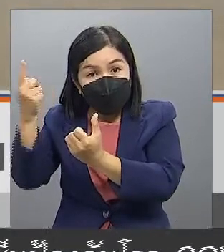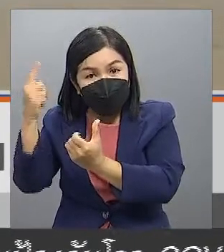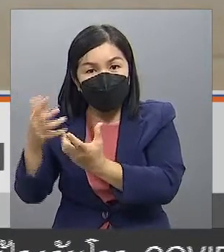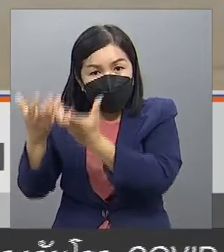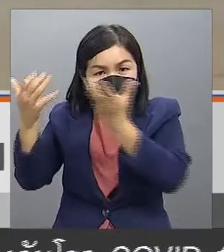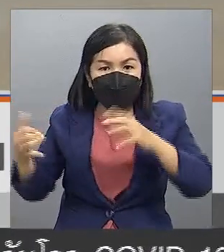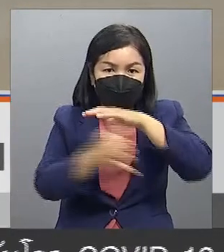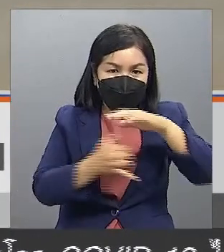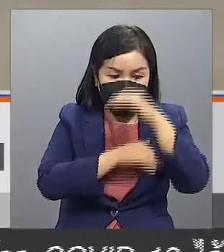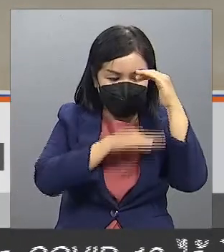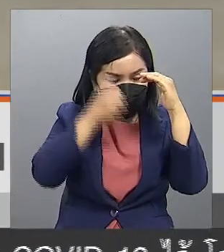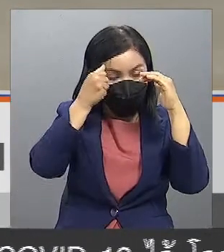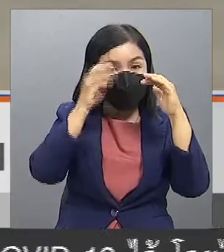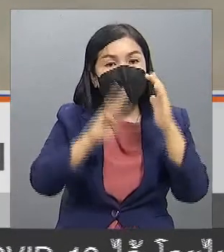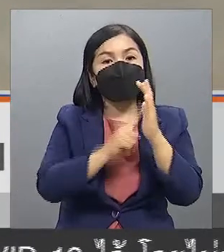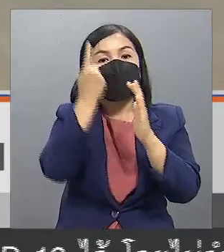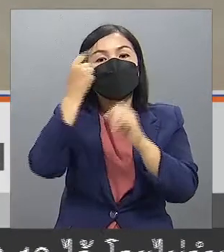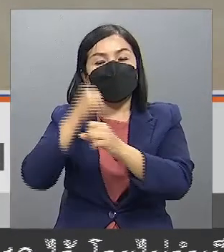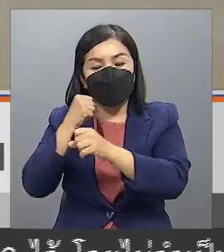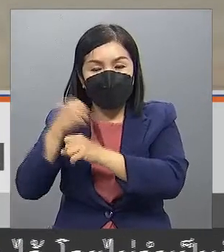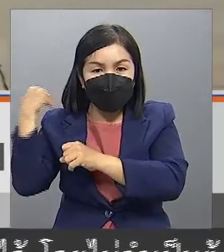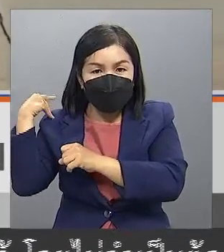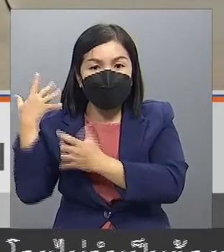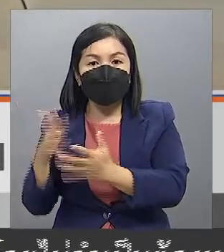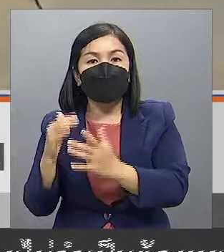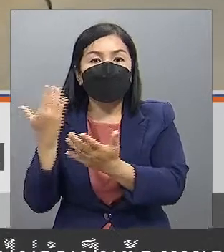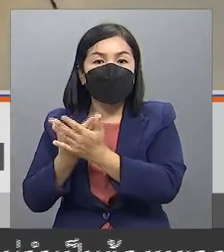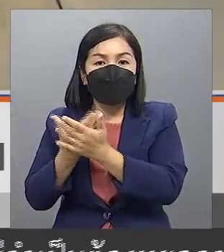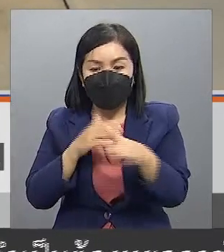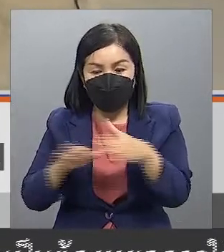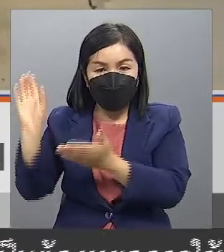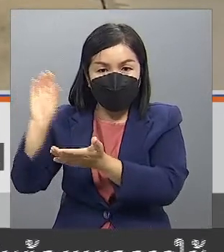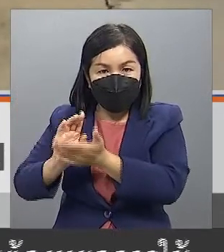ร้อมกันนี้จัดเตรียมงบประมาณกว่า24ล้านบาทเพื่อจัดซื้อวัคซีน